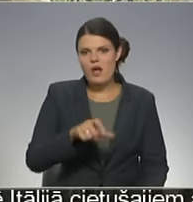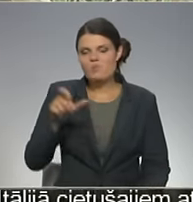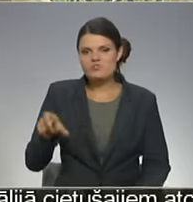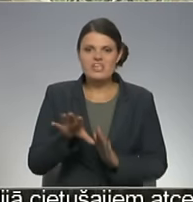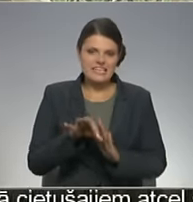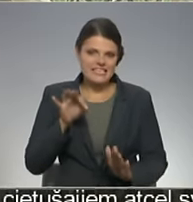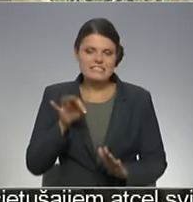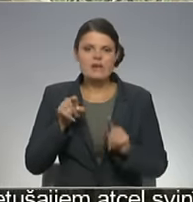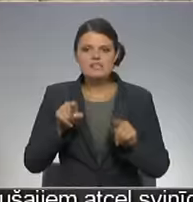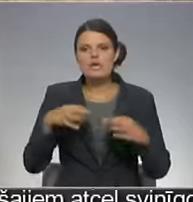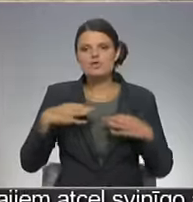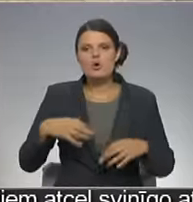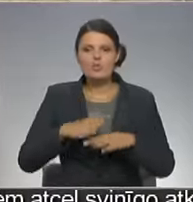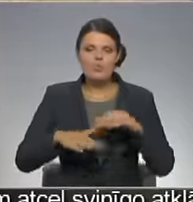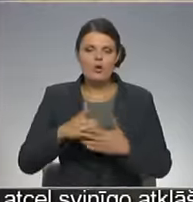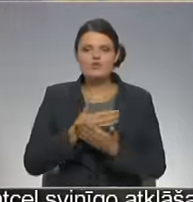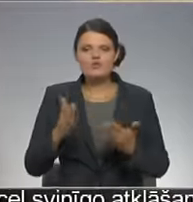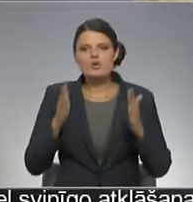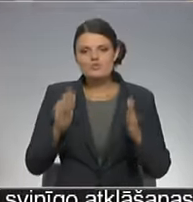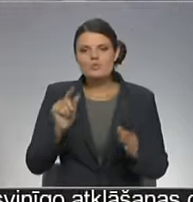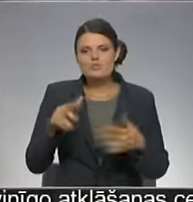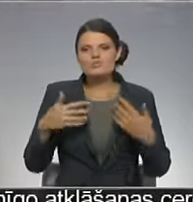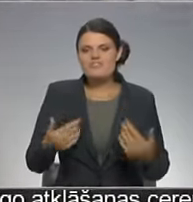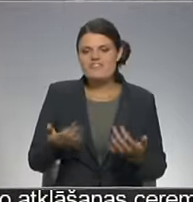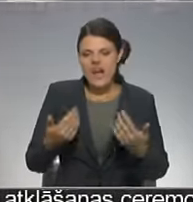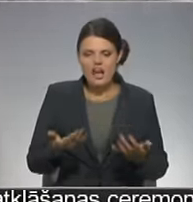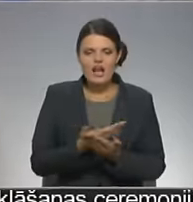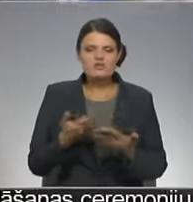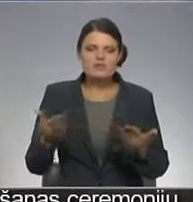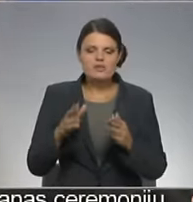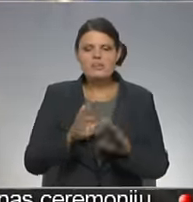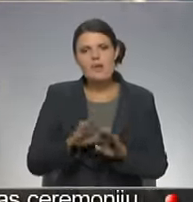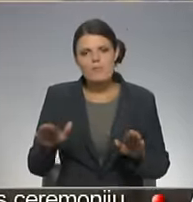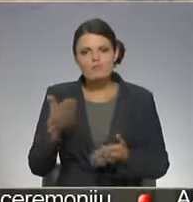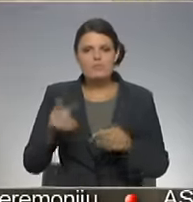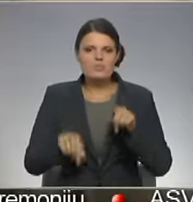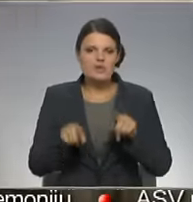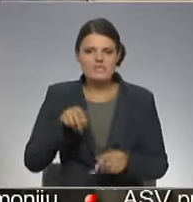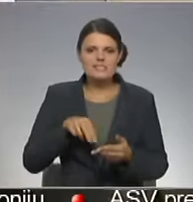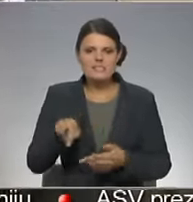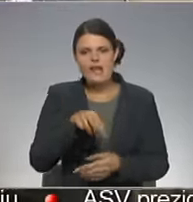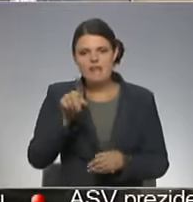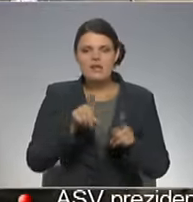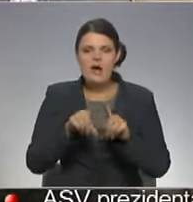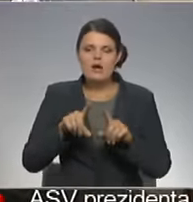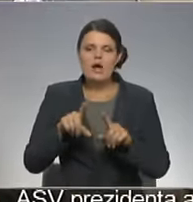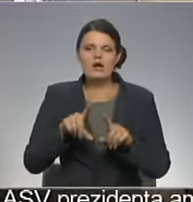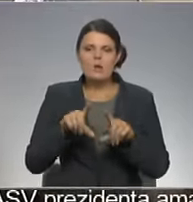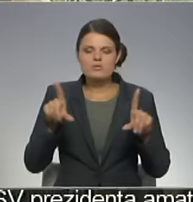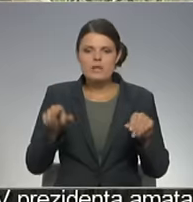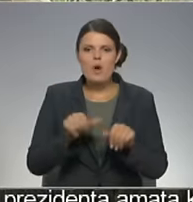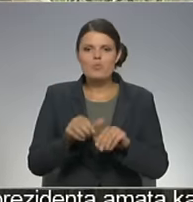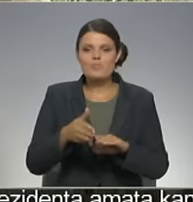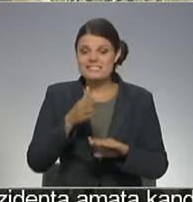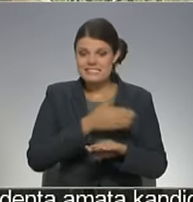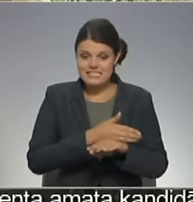izvēlas tās profesijas, kuras būtu tā kā drusciņi vieglākas, ja, kur nebūtu varbūt reizēm jāstaigā arī uzņēmumā ar gumijas